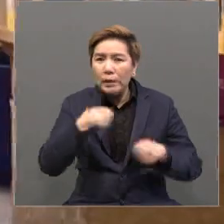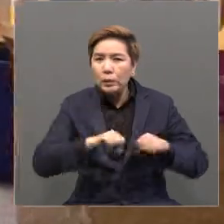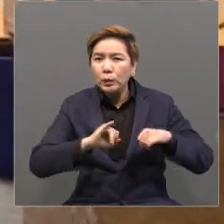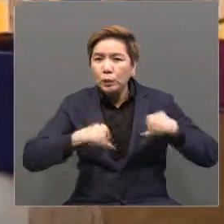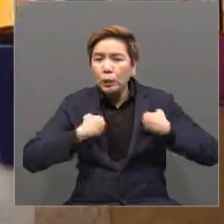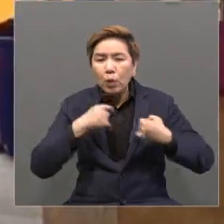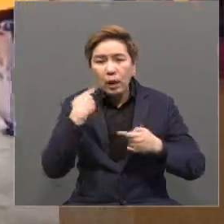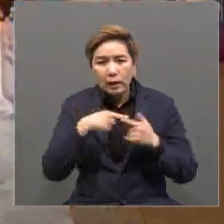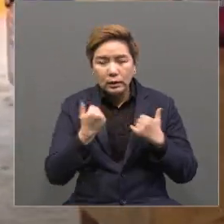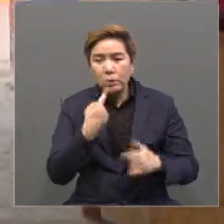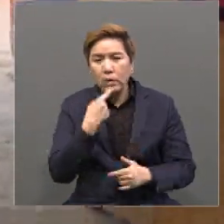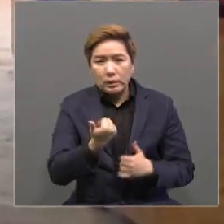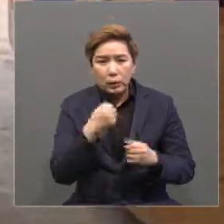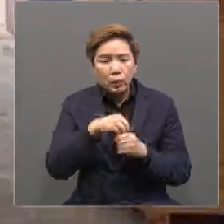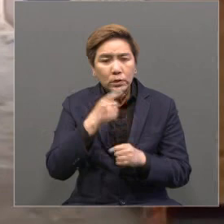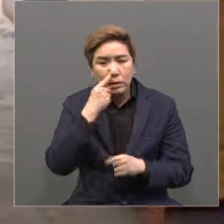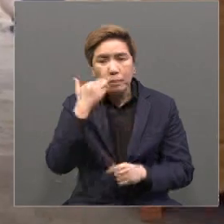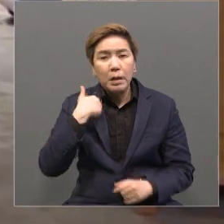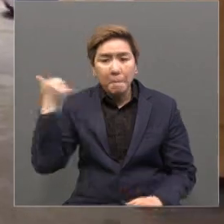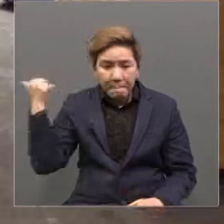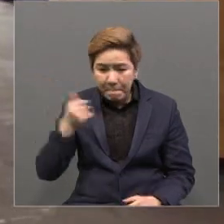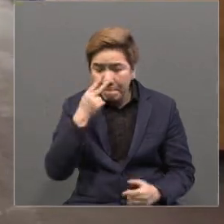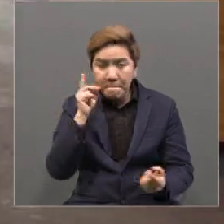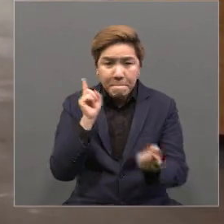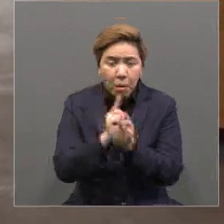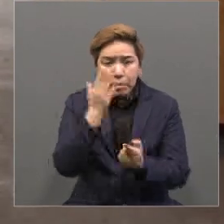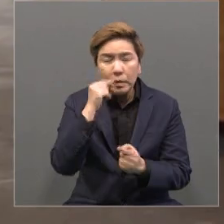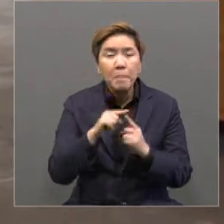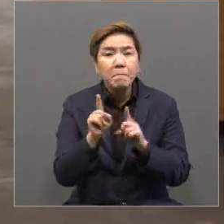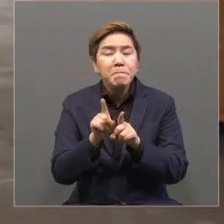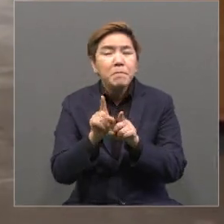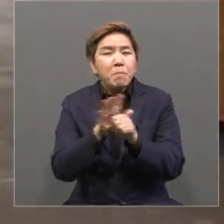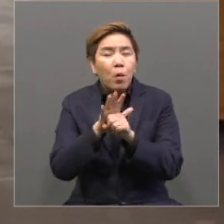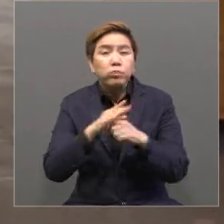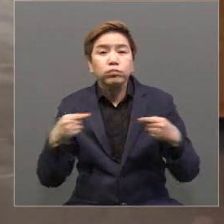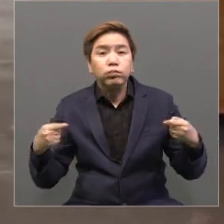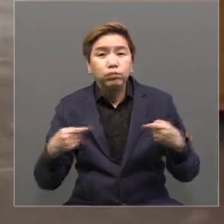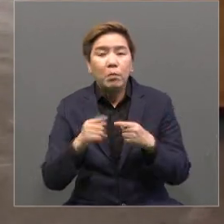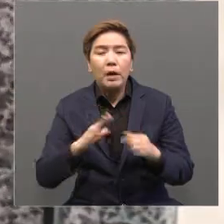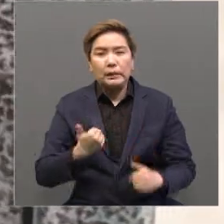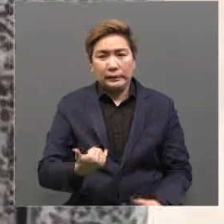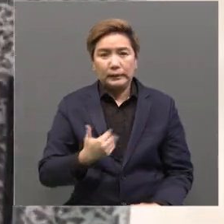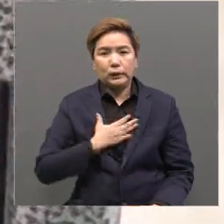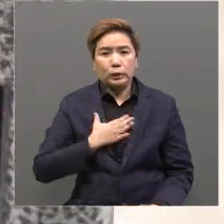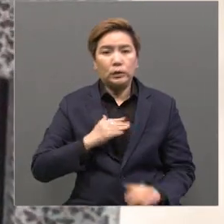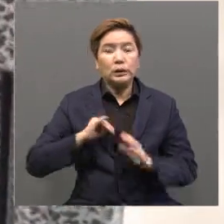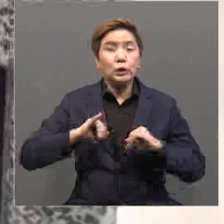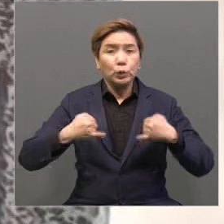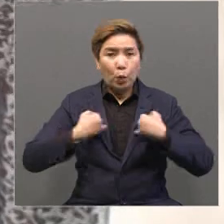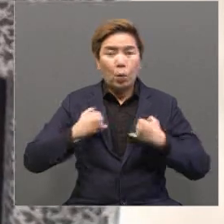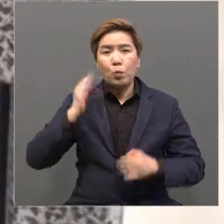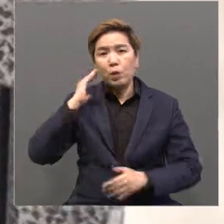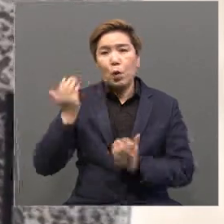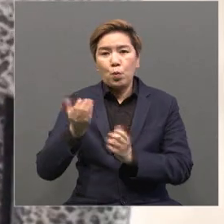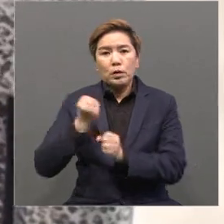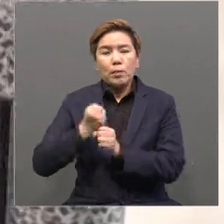ใครซึ่งเจ้าของบอกว่าที่อยู่ดีๆเขากลับมาเจอจังๆเนี่ยไม่ใช่บังเอิญนะแต่ว่าตัวเจ้าของคุณอินทิรากับลูก